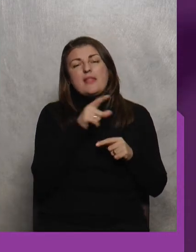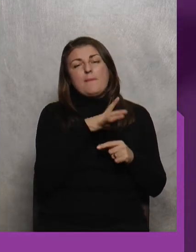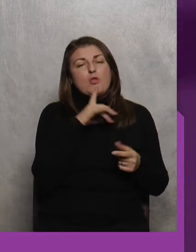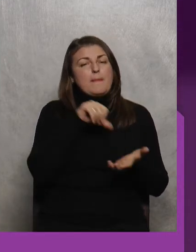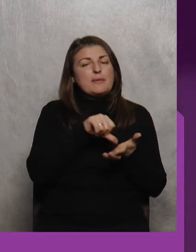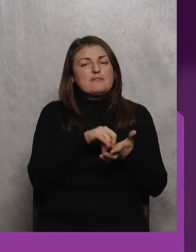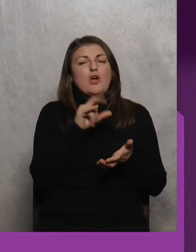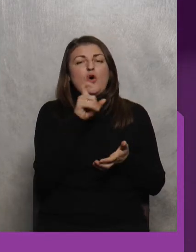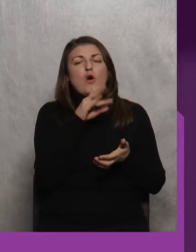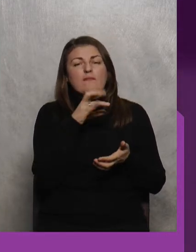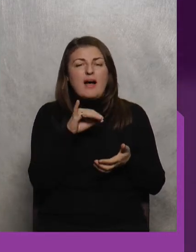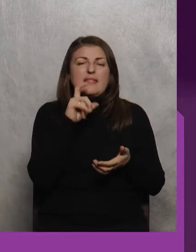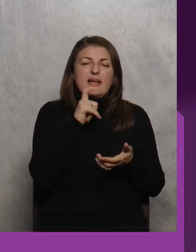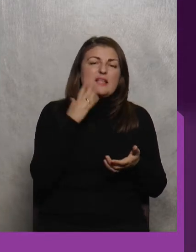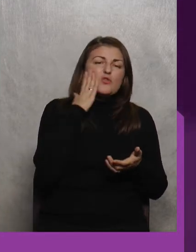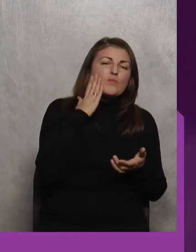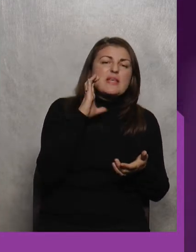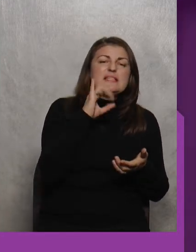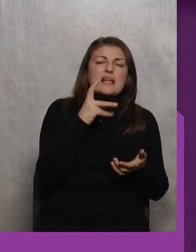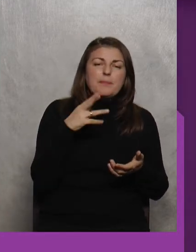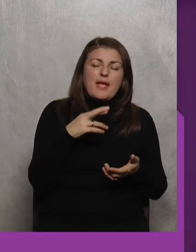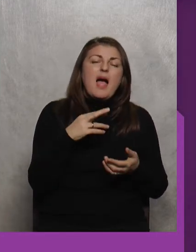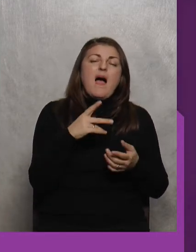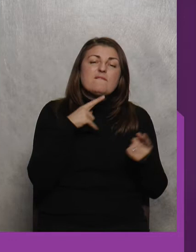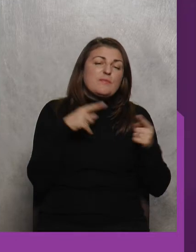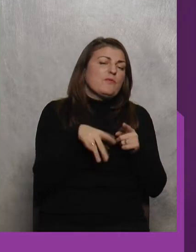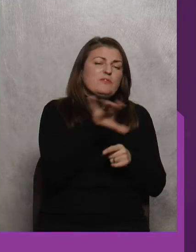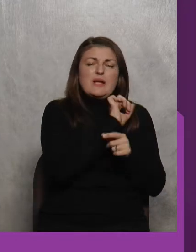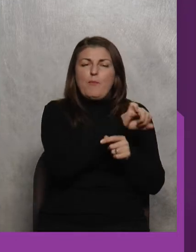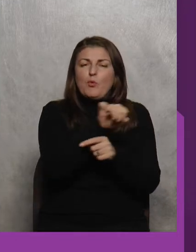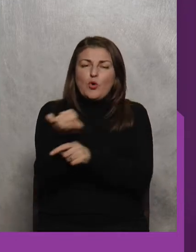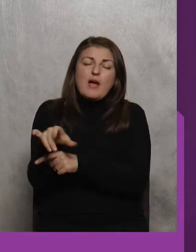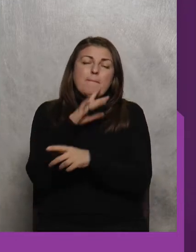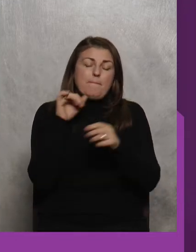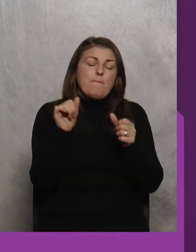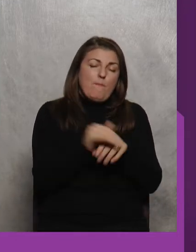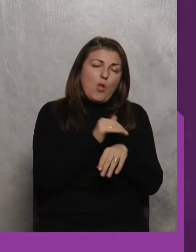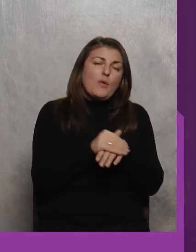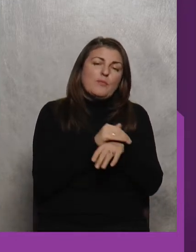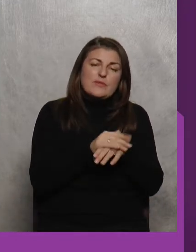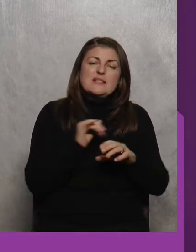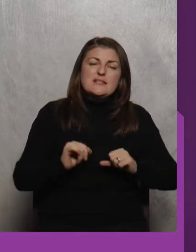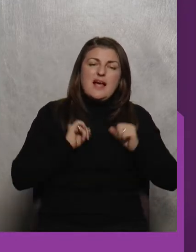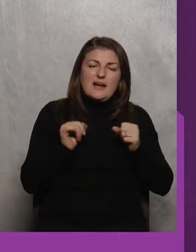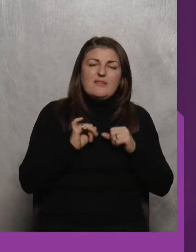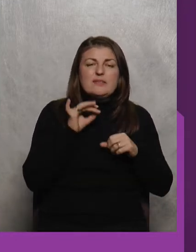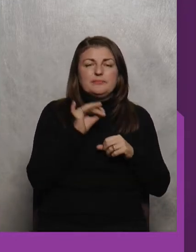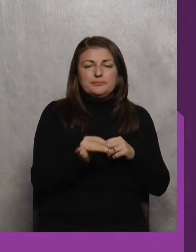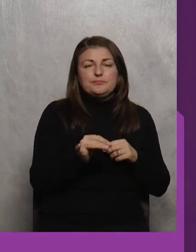і Хорватії, і Греції, і Румунії, і Сербії, і, відповідно, він всіх поборов їх, і молодчинка